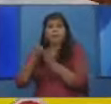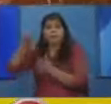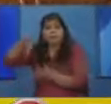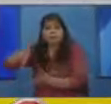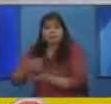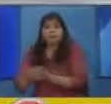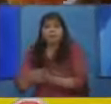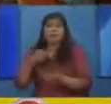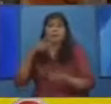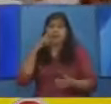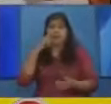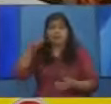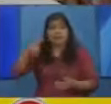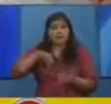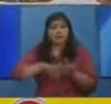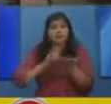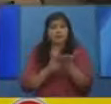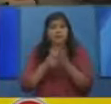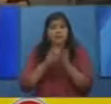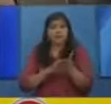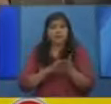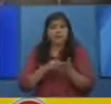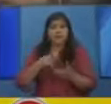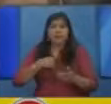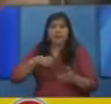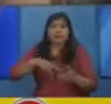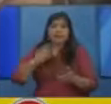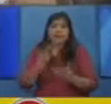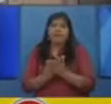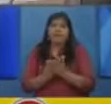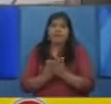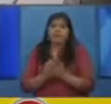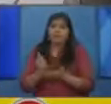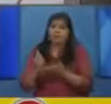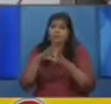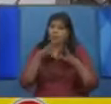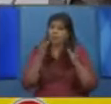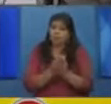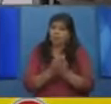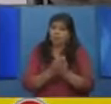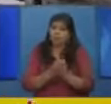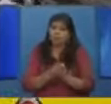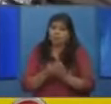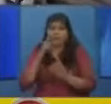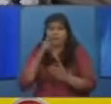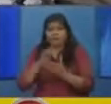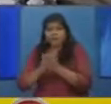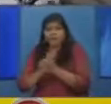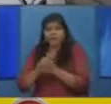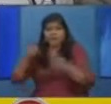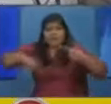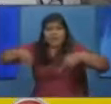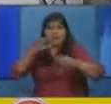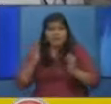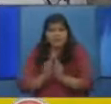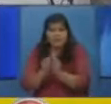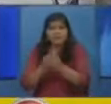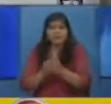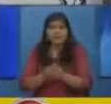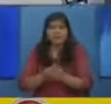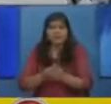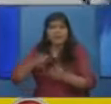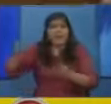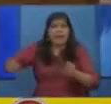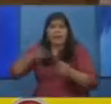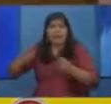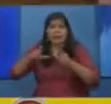जी। सुमन जी ने सेल्फ हेल्प ग्रुप की अपनी साथी महिलाओं के साथ मिलकर खादी मास्क बनाना शुरू